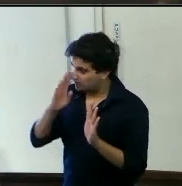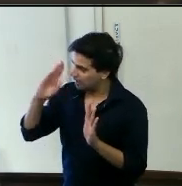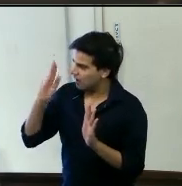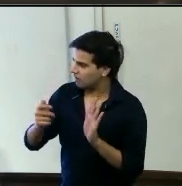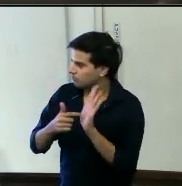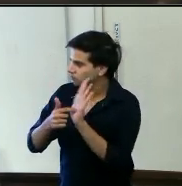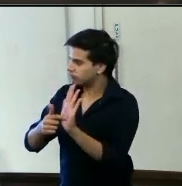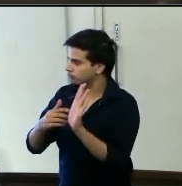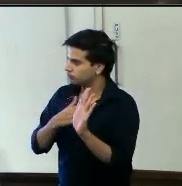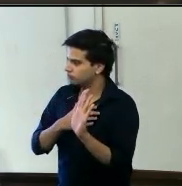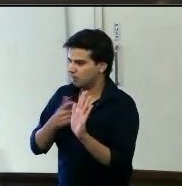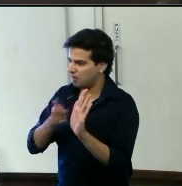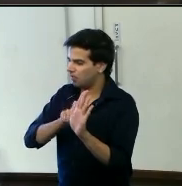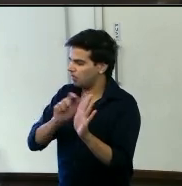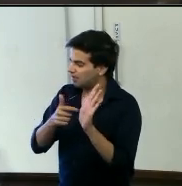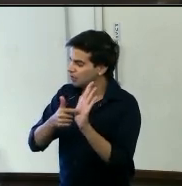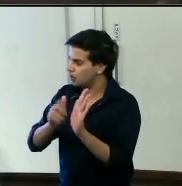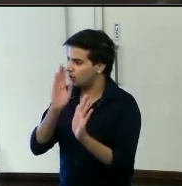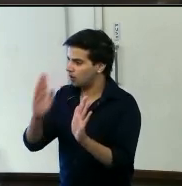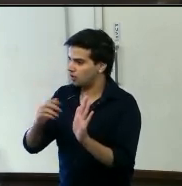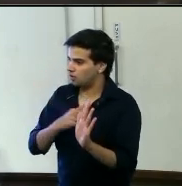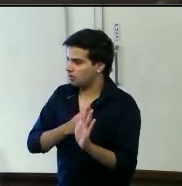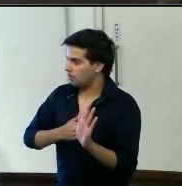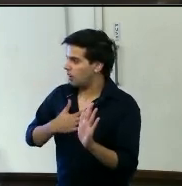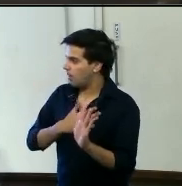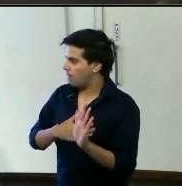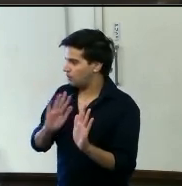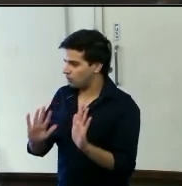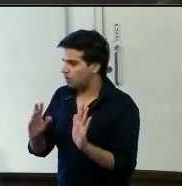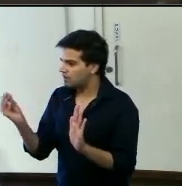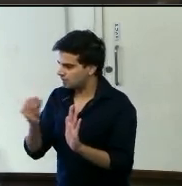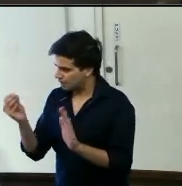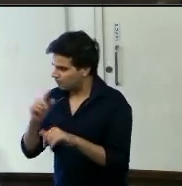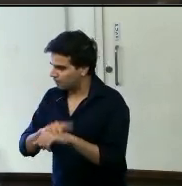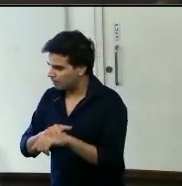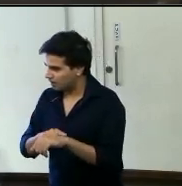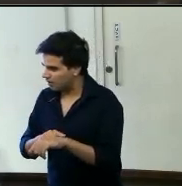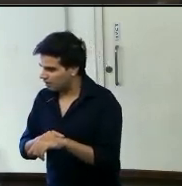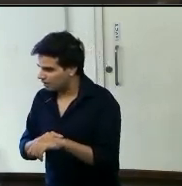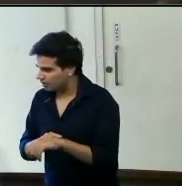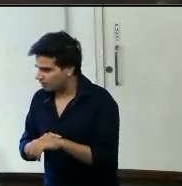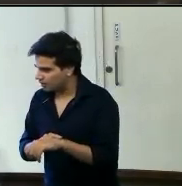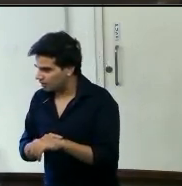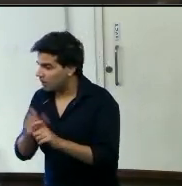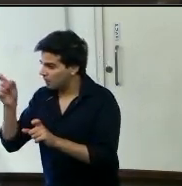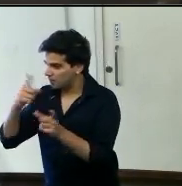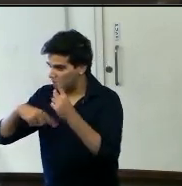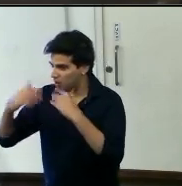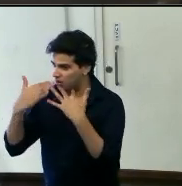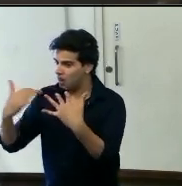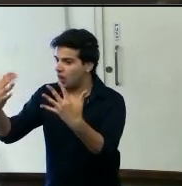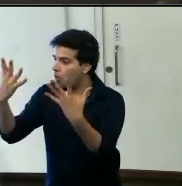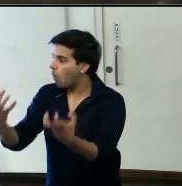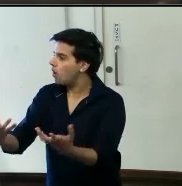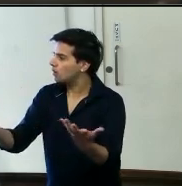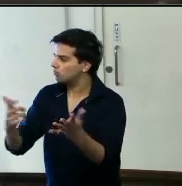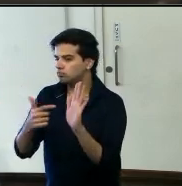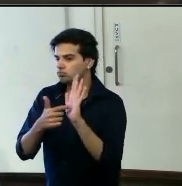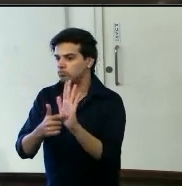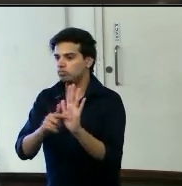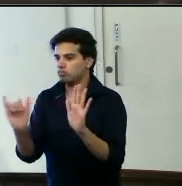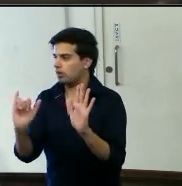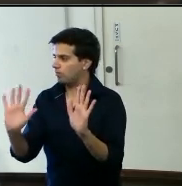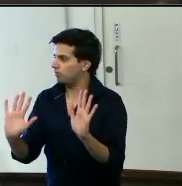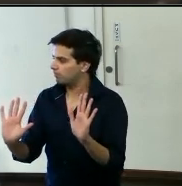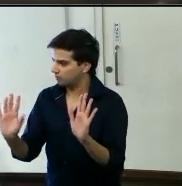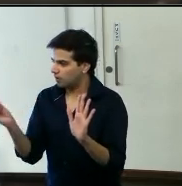ಪ್ರಕಾರ ಏನಾಗತ್ತೆ? ಬಿಕಾಸ್ ವಿ ಹ್ಯಾವ್ ಟು ಗಿವ್ ಸಮಟೈಮ್ಸ್ ವಿ ಹ್ಯಾವ್ ಟು ಗಿವ್ ವಾಟ್ ದ ಪಬ್ಲಿಕ್ ಆರ್ ದ ವ್ಯೂವರ್ ವಾಂಟ್ ಟು ಸಿ.